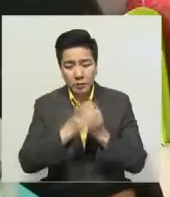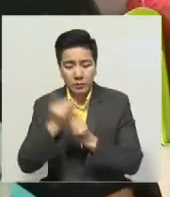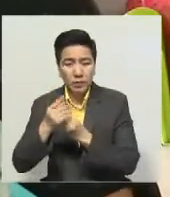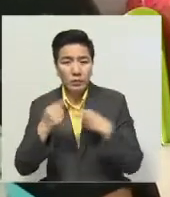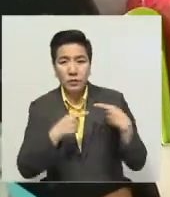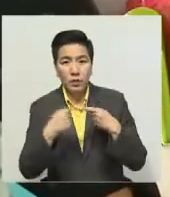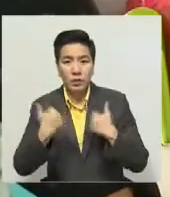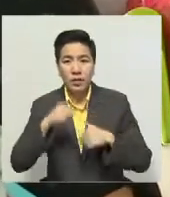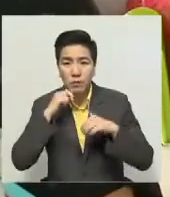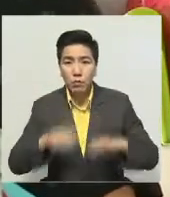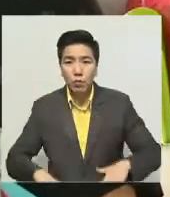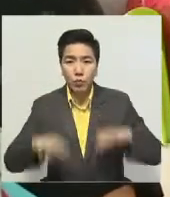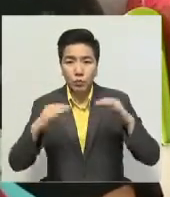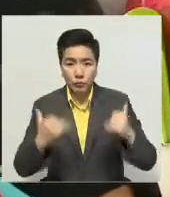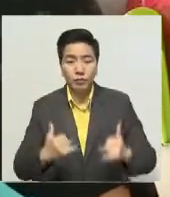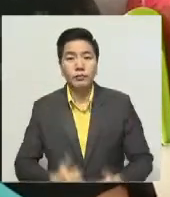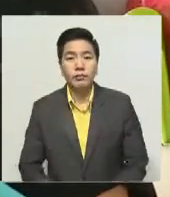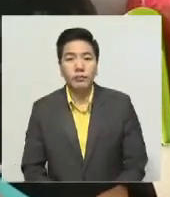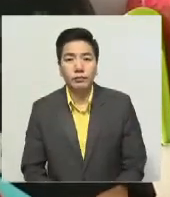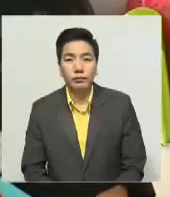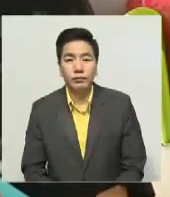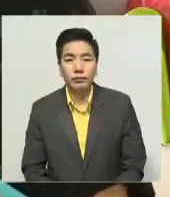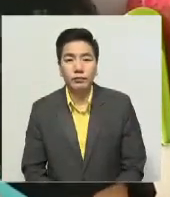ค่ะมันก็เลยท่วม